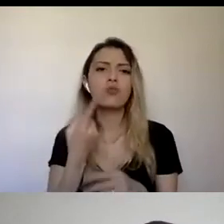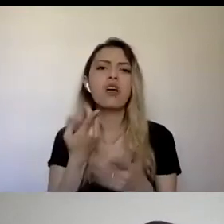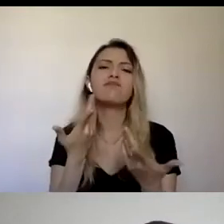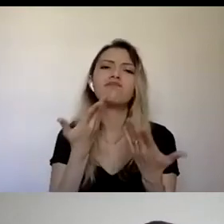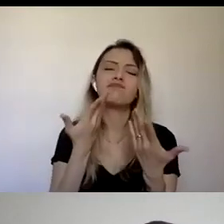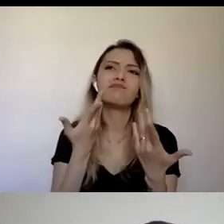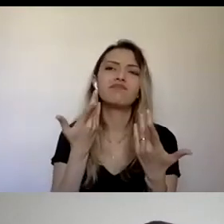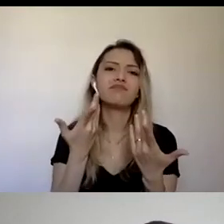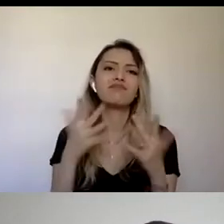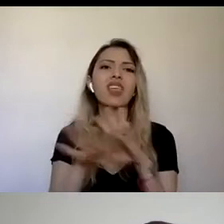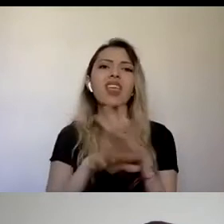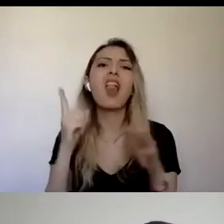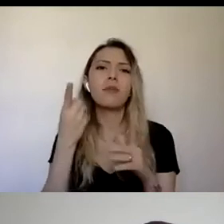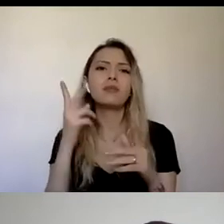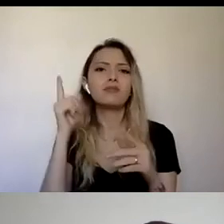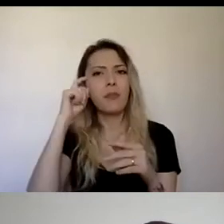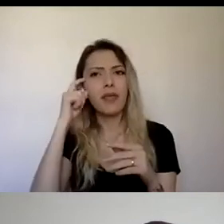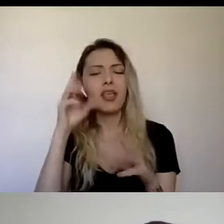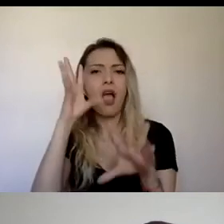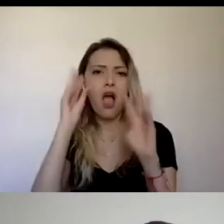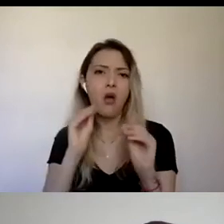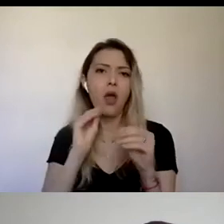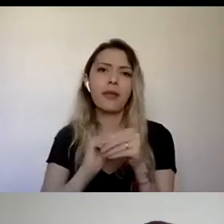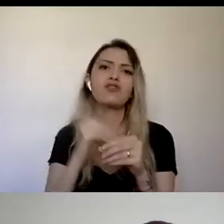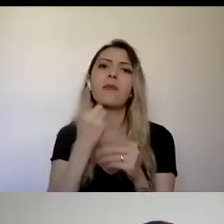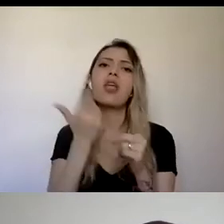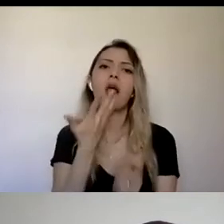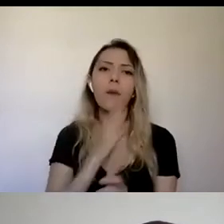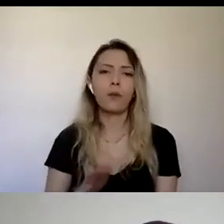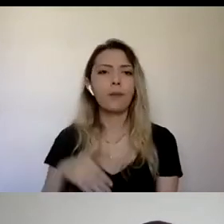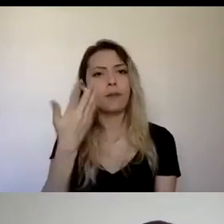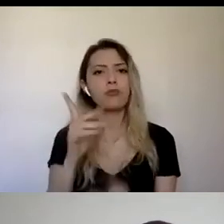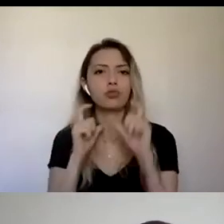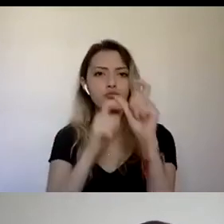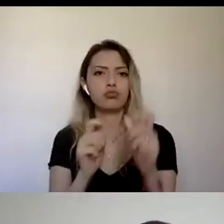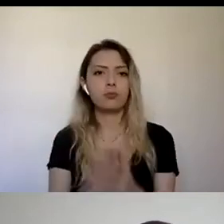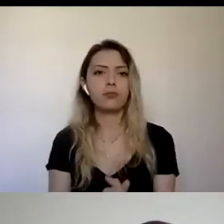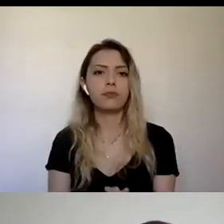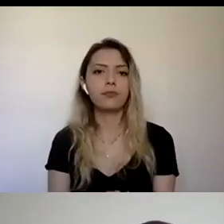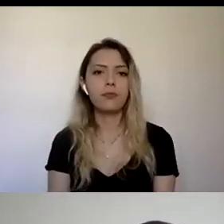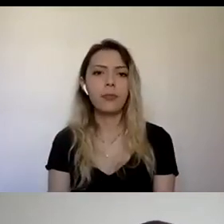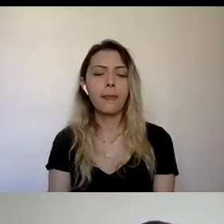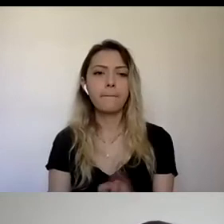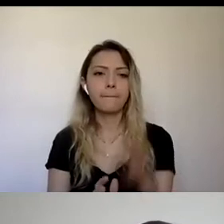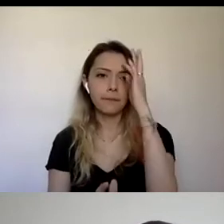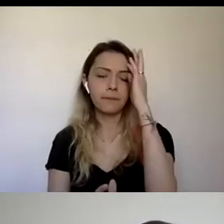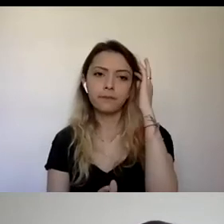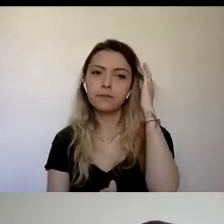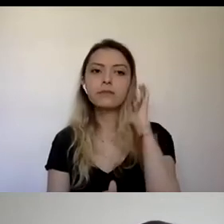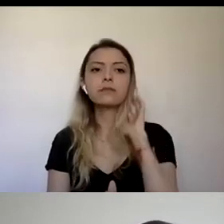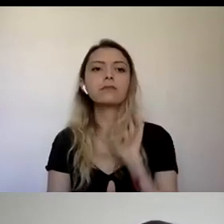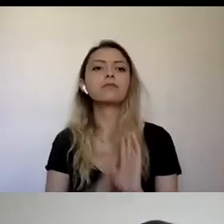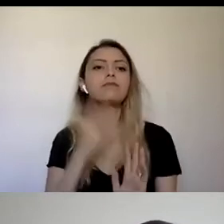Genel bir veri tabanı yok yani. Bir başka soruya geçiyoruz. Otoriterleşmenin ve aşırı